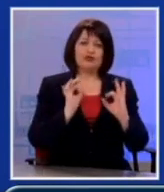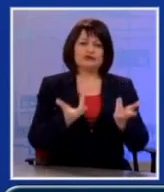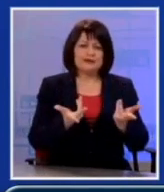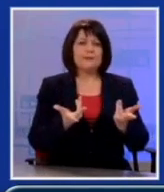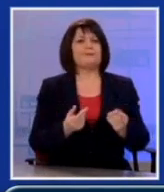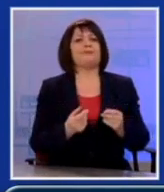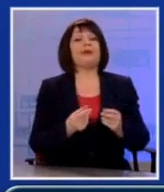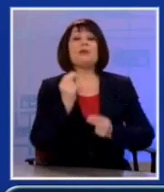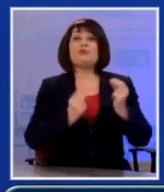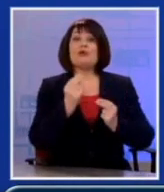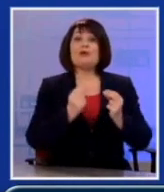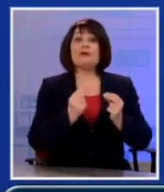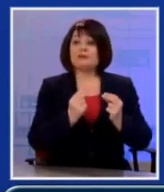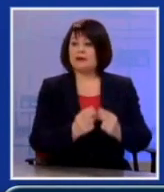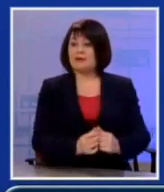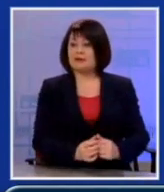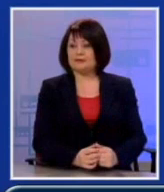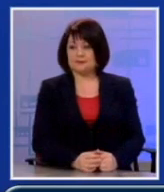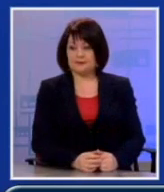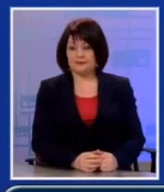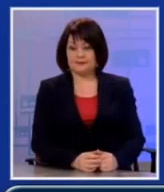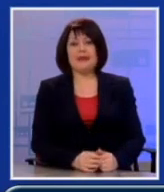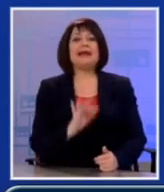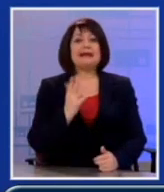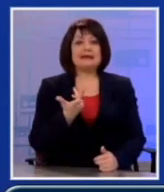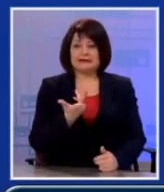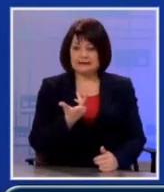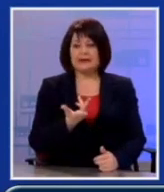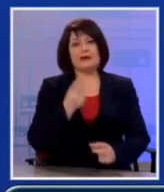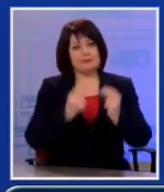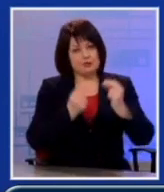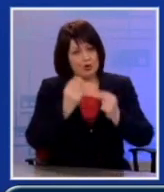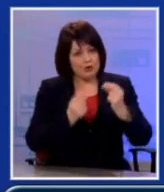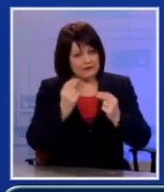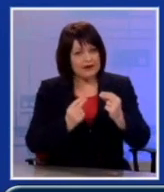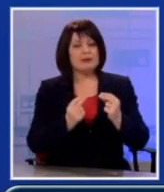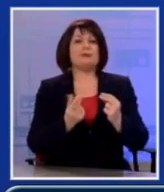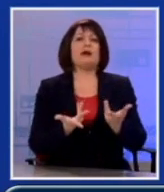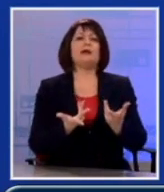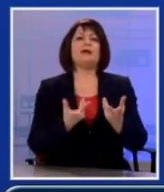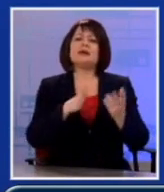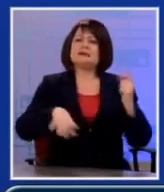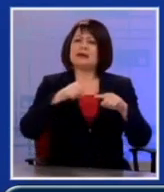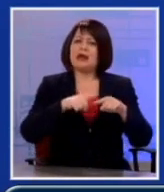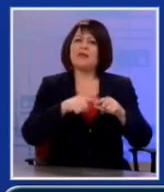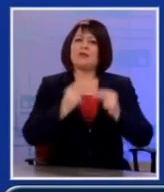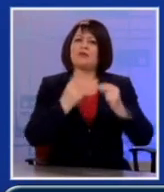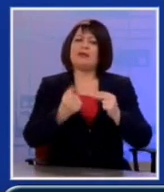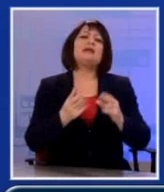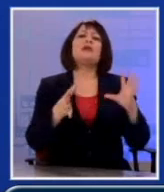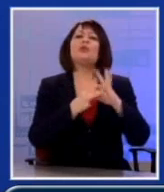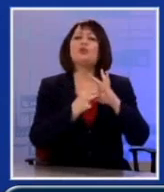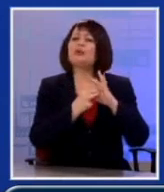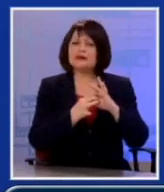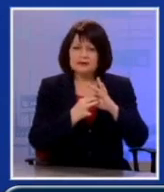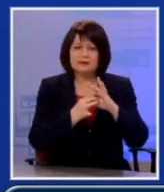το πρόβλημα που εντοπίζεται στην ενημέρωση στη χώρα μας, πρόβλημα που συνδέεται και